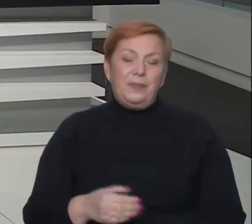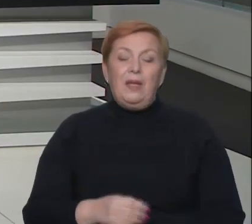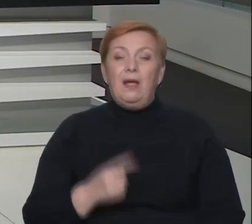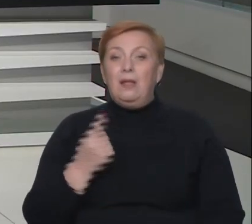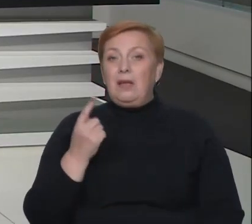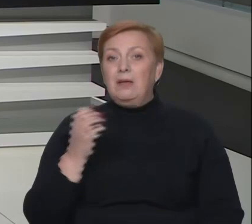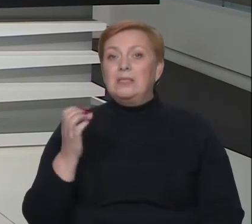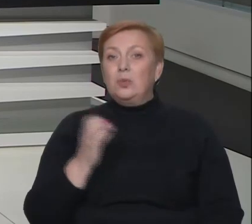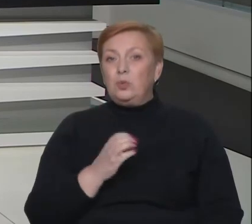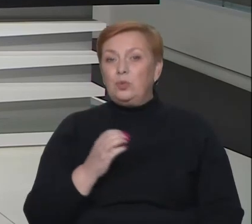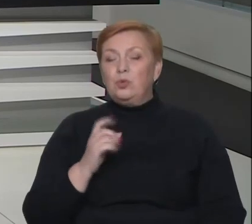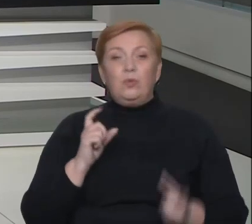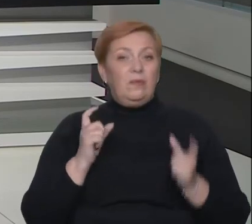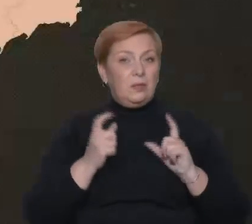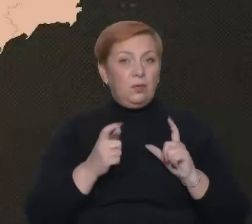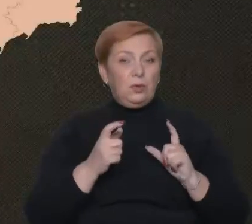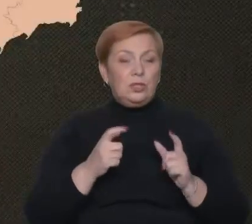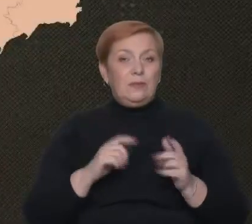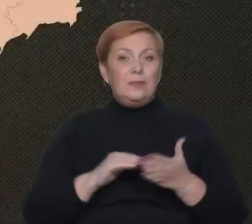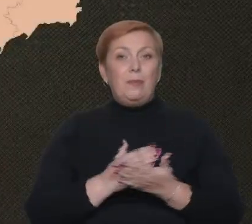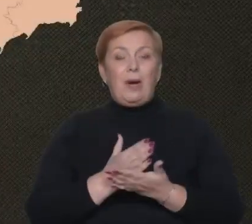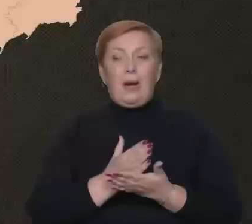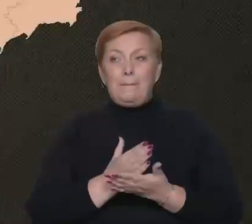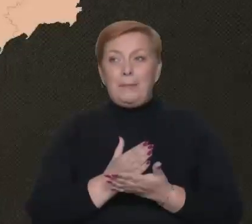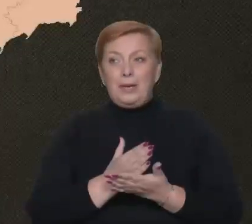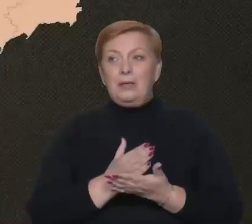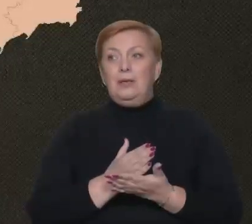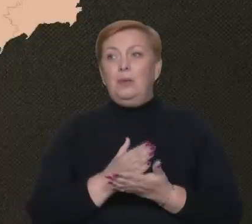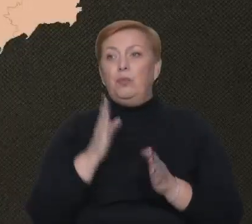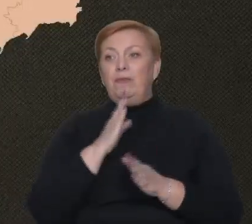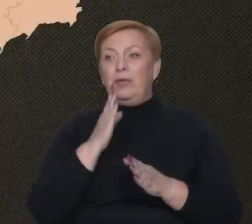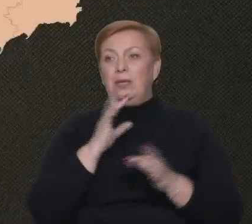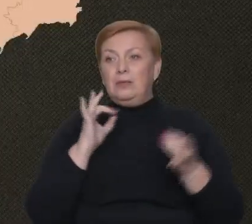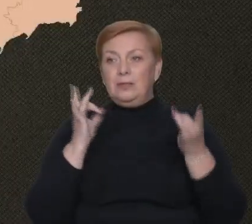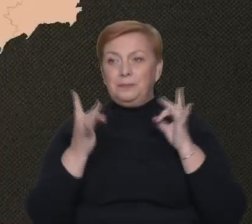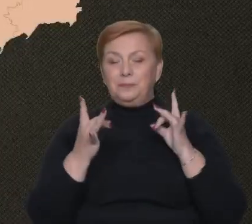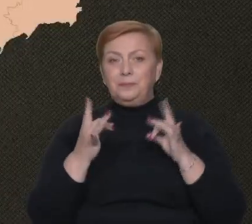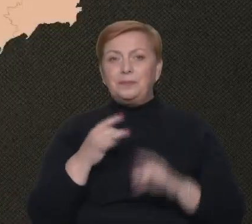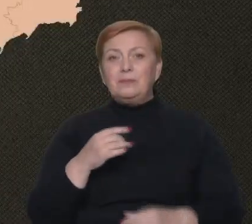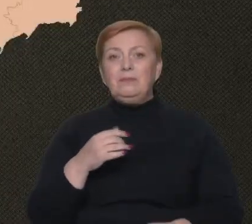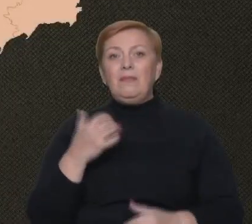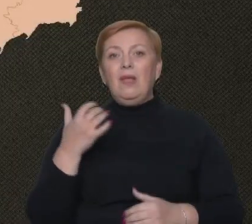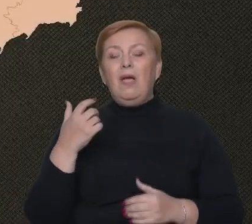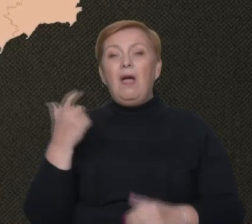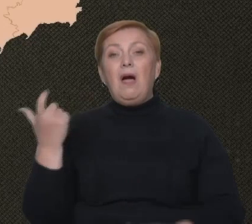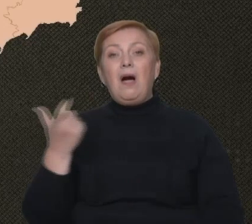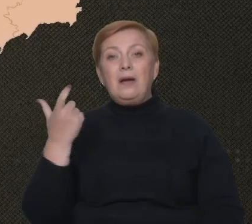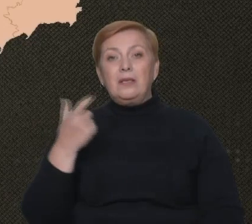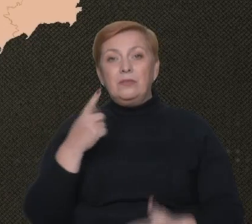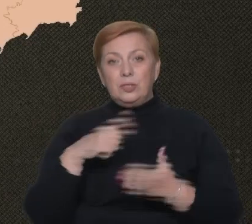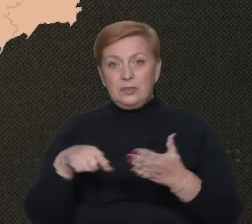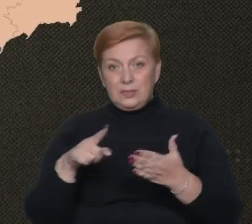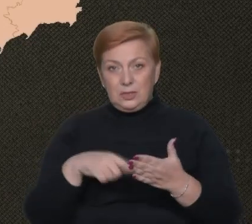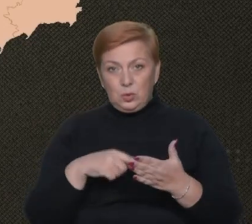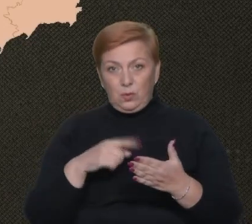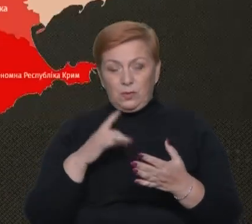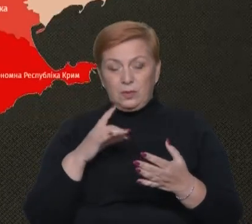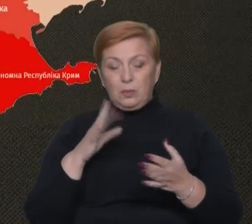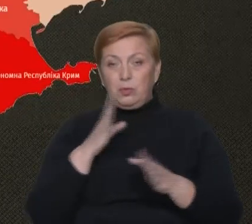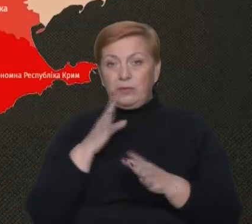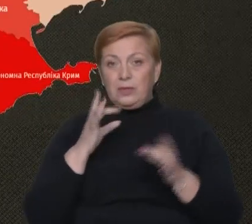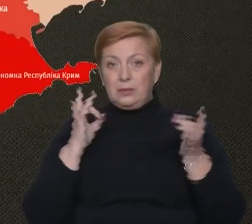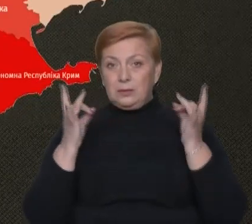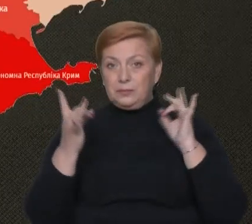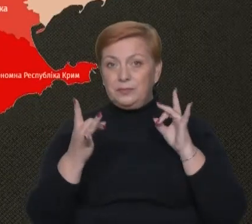відволічемось на мапу повітряних тривог, там є певні зміни. От бачите, на Харківщині повітряна тривога скасована,